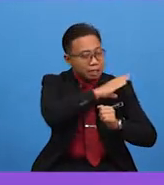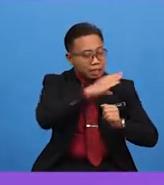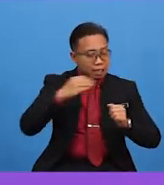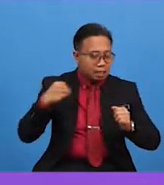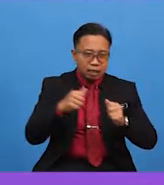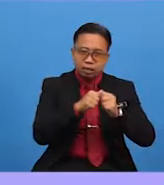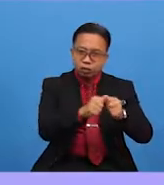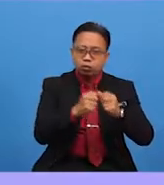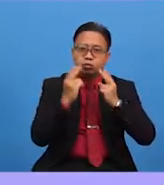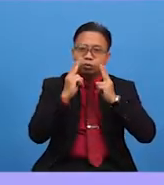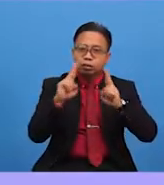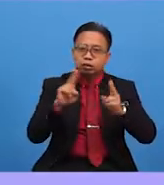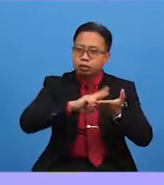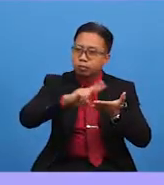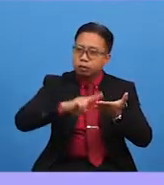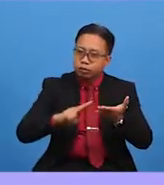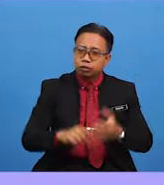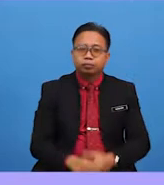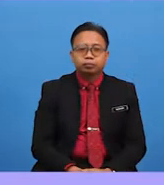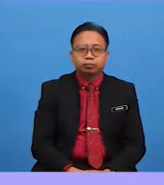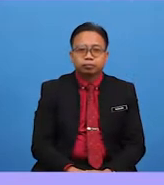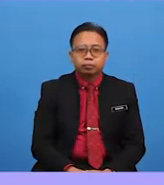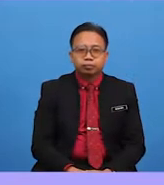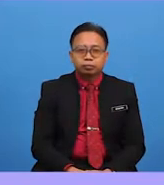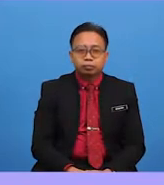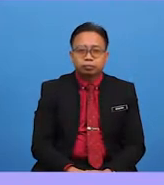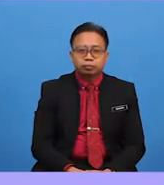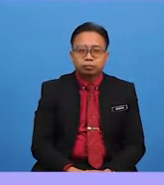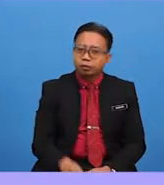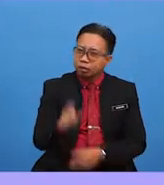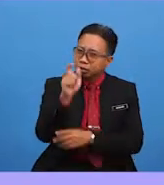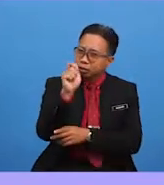ustazah baca. Perkataan yang pertama,